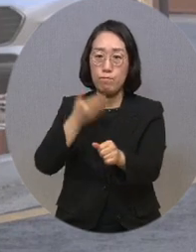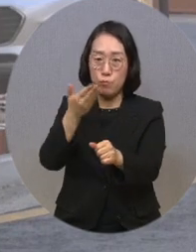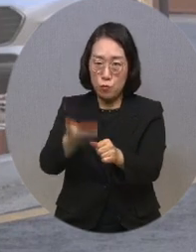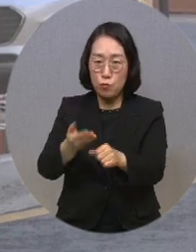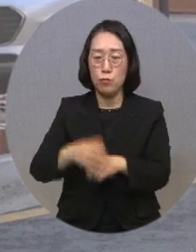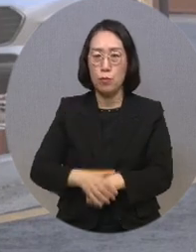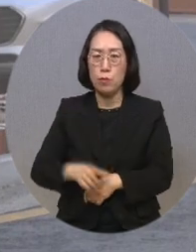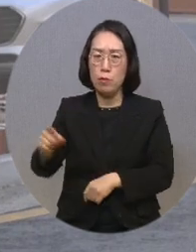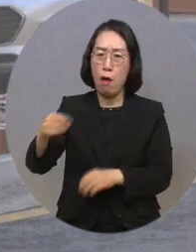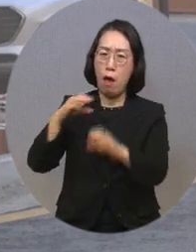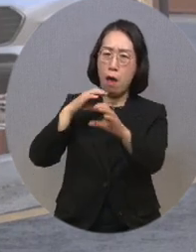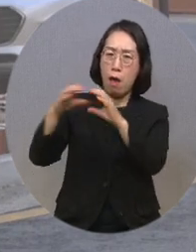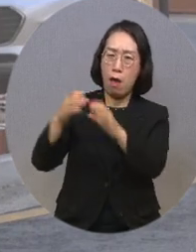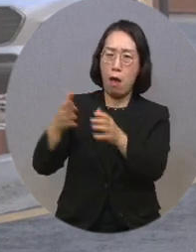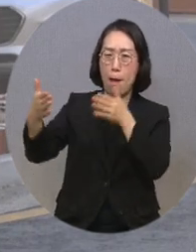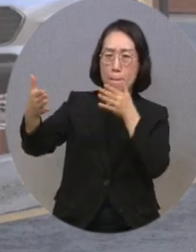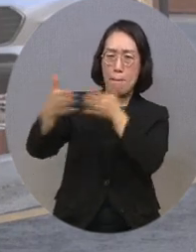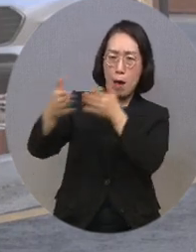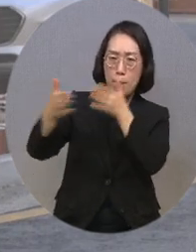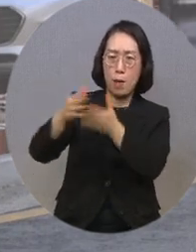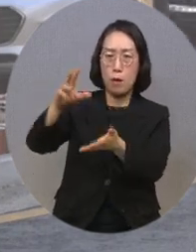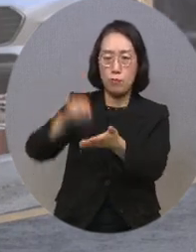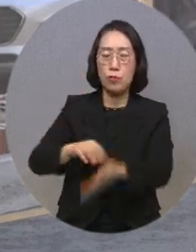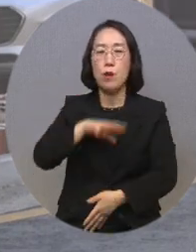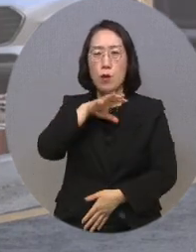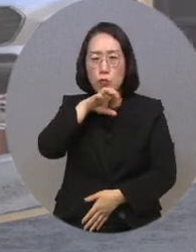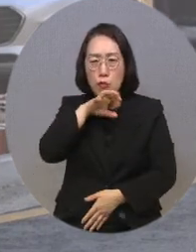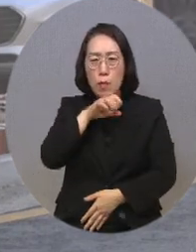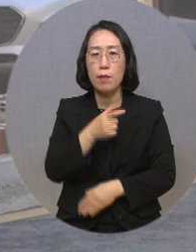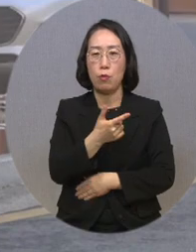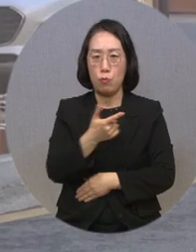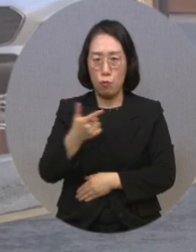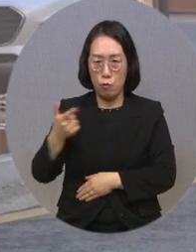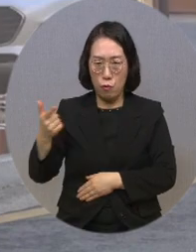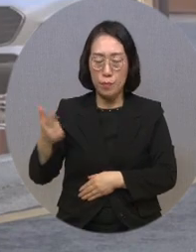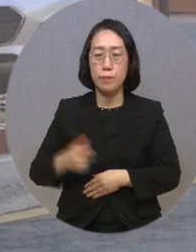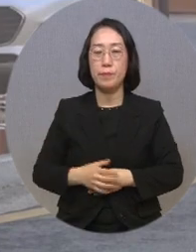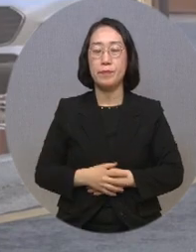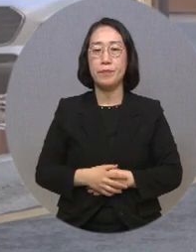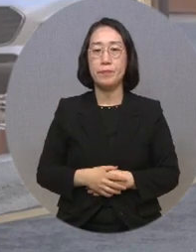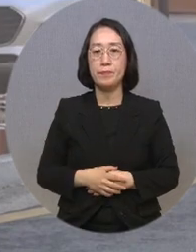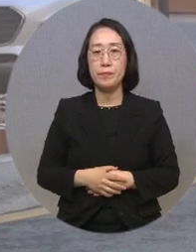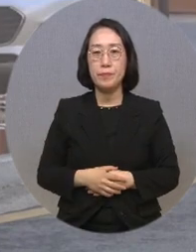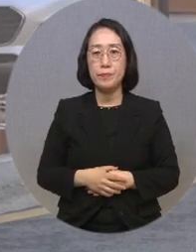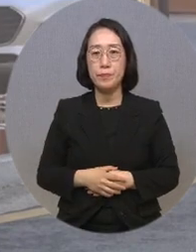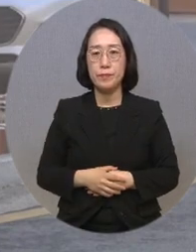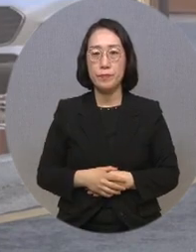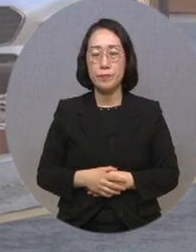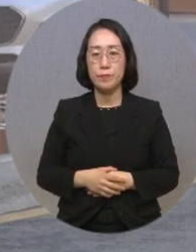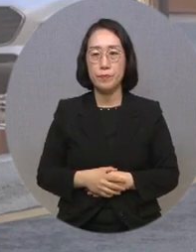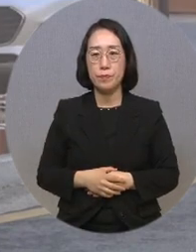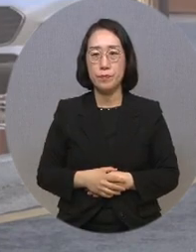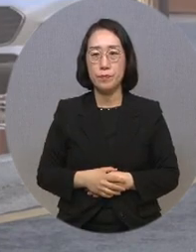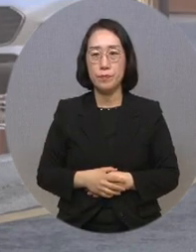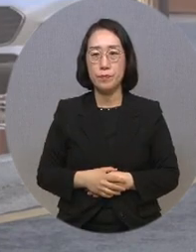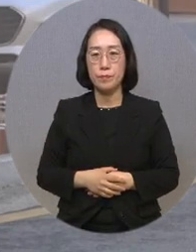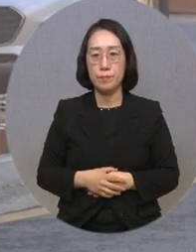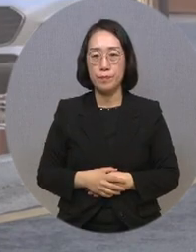의정부시의 불통의 행정으로 시민들의 불만의 목소리가 점점 더 커지고 있습니다. 복지TV